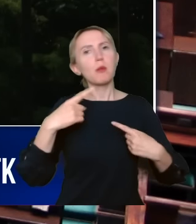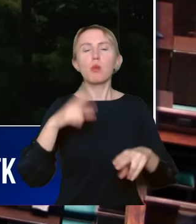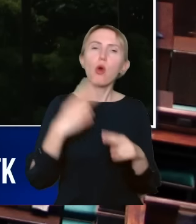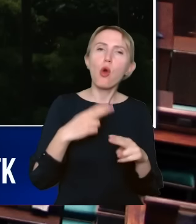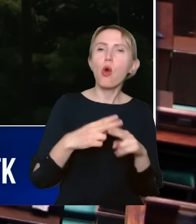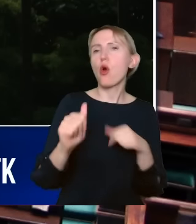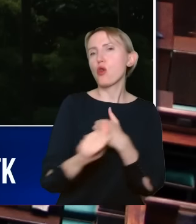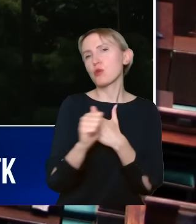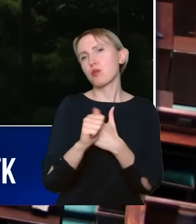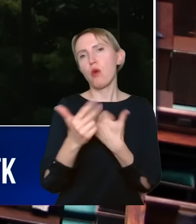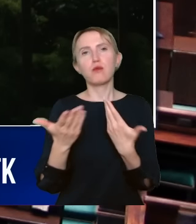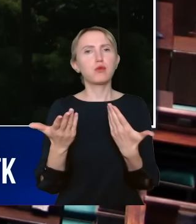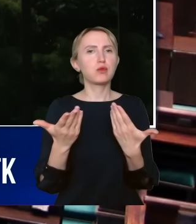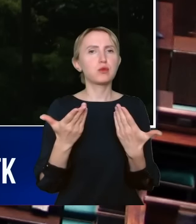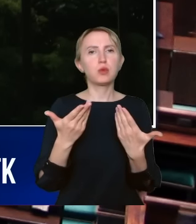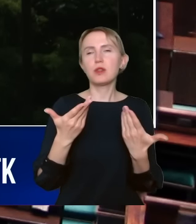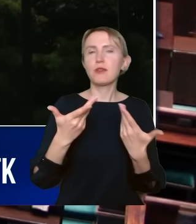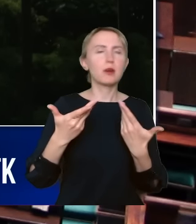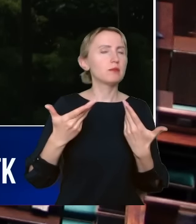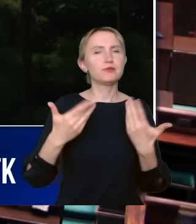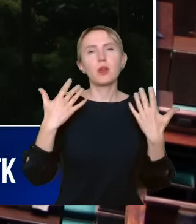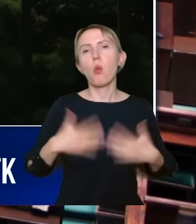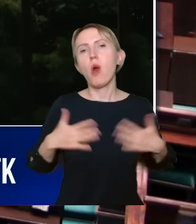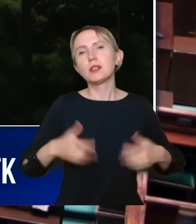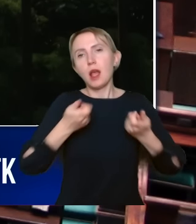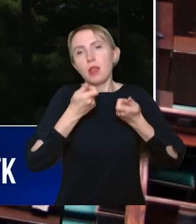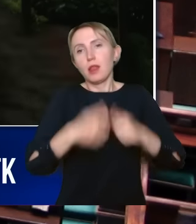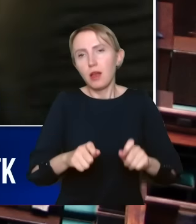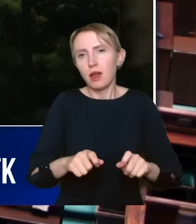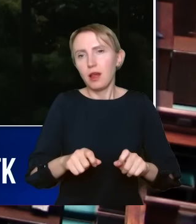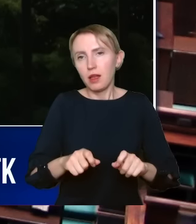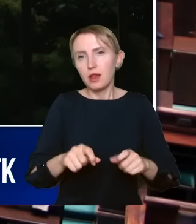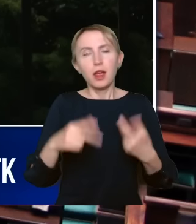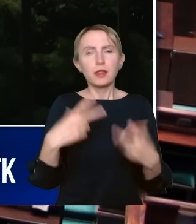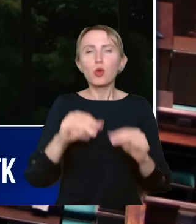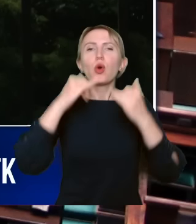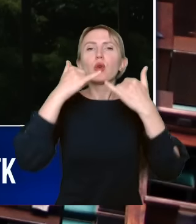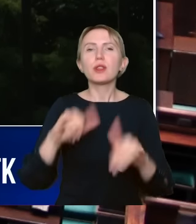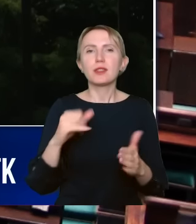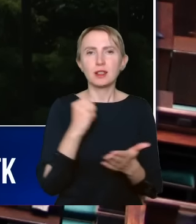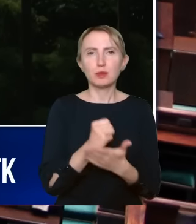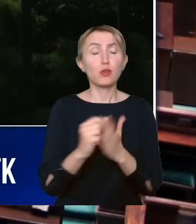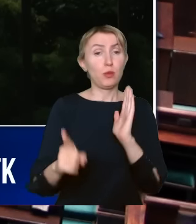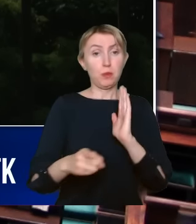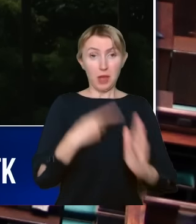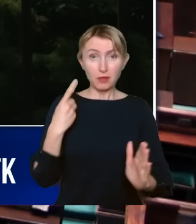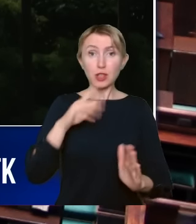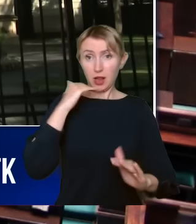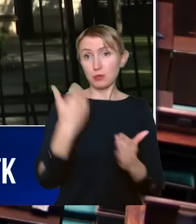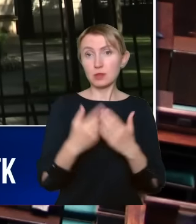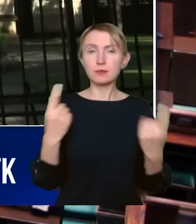nie wiem, zatrzasnął się w łazience albo z jakiegoś innego powodu. Tu chodzi o coś zupełnie innego. No mieliśmy po raz pierwszy, pan przyzna,